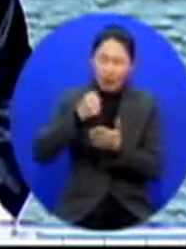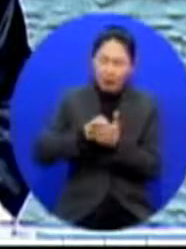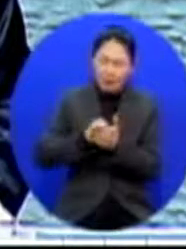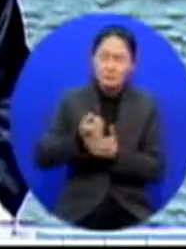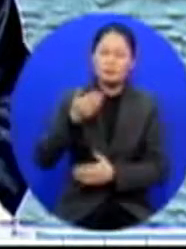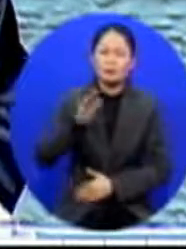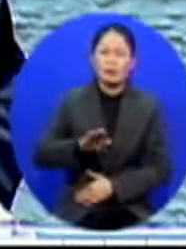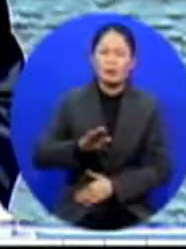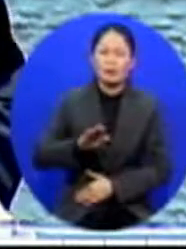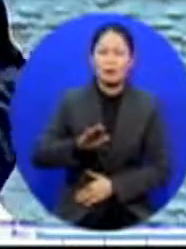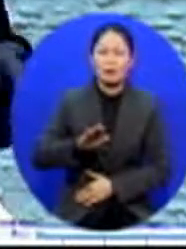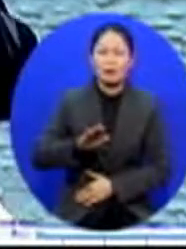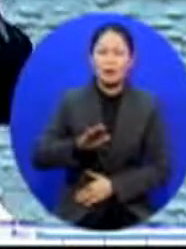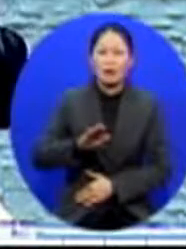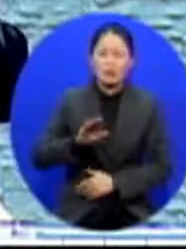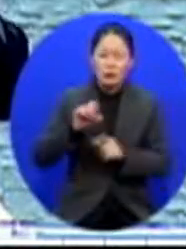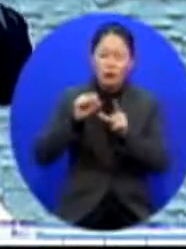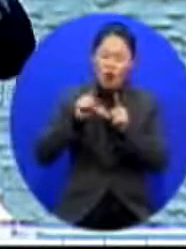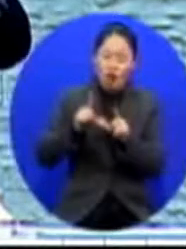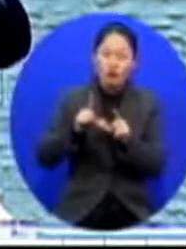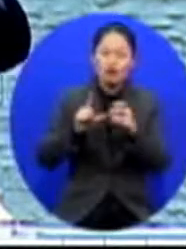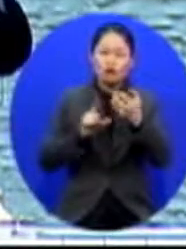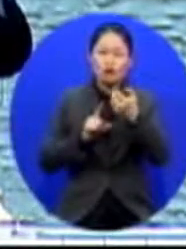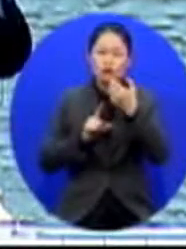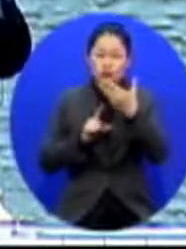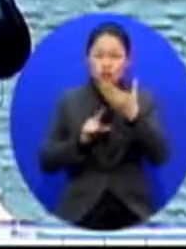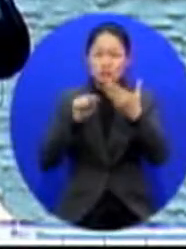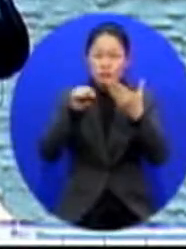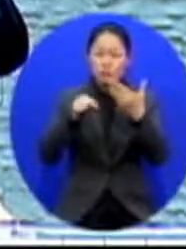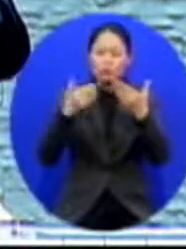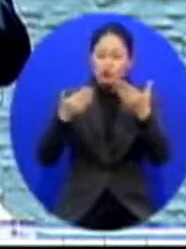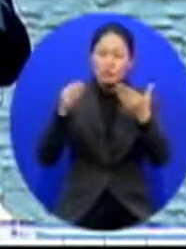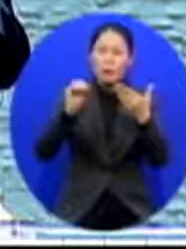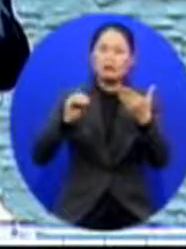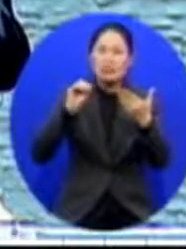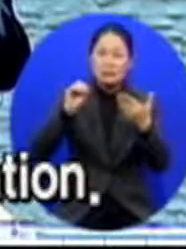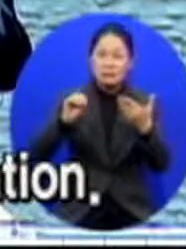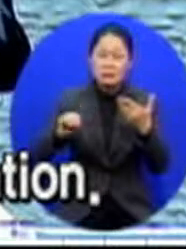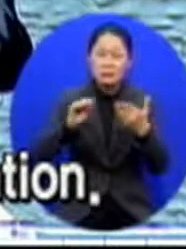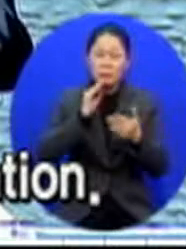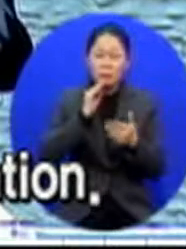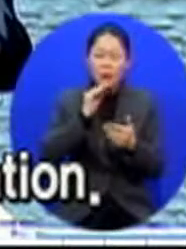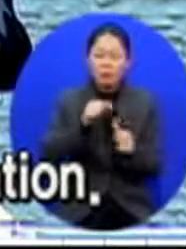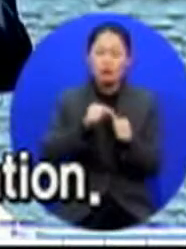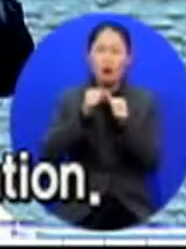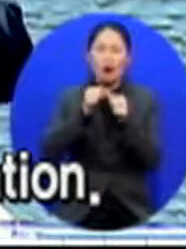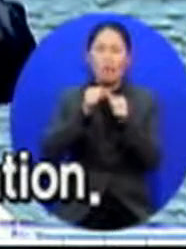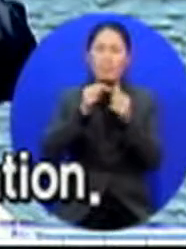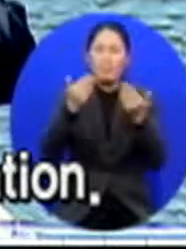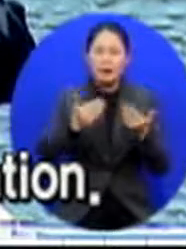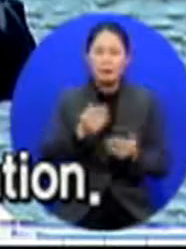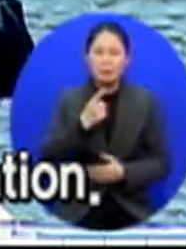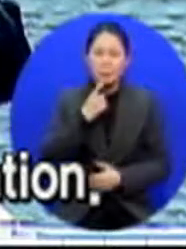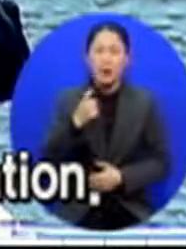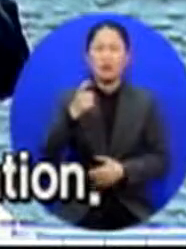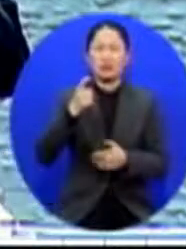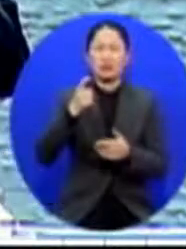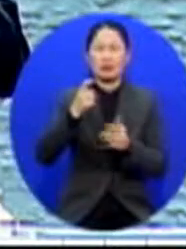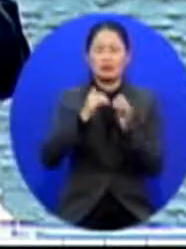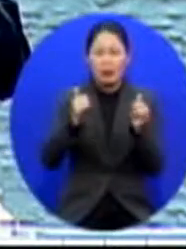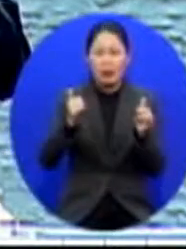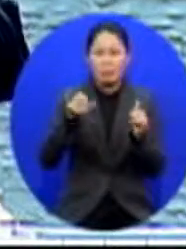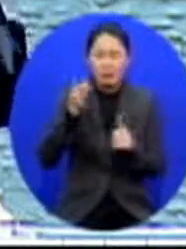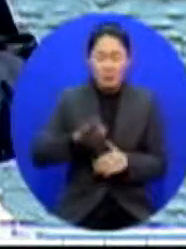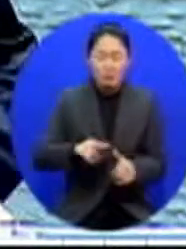그러나 거의 99.9% 구원 받을 뻔 했던 사람 그랬는데도 구원 못